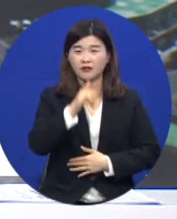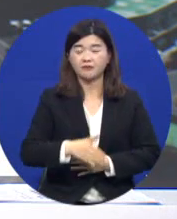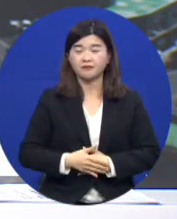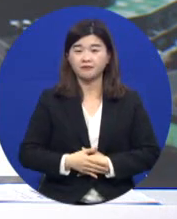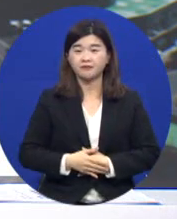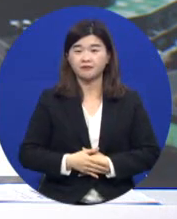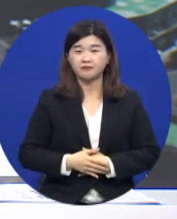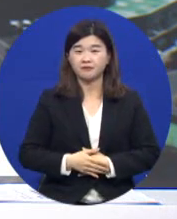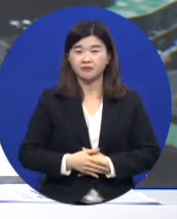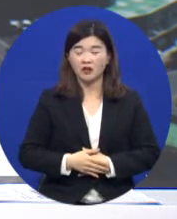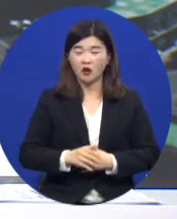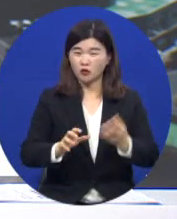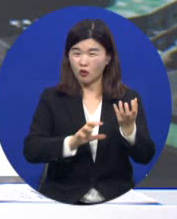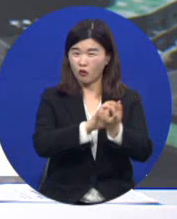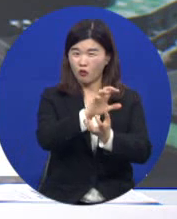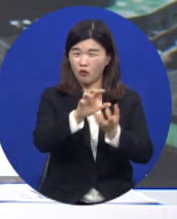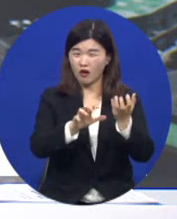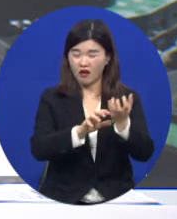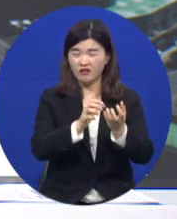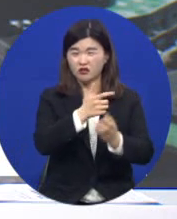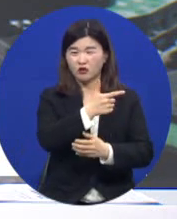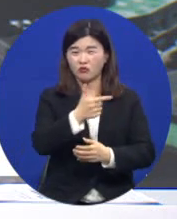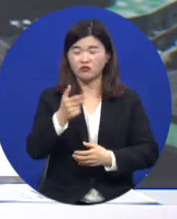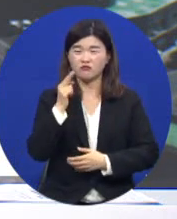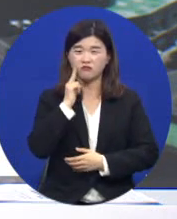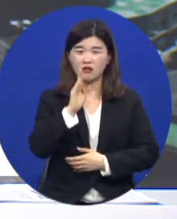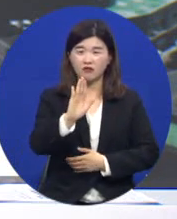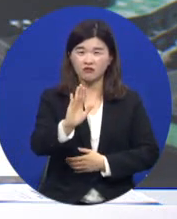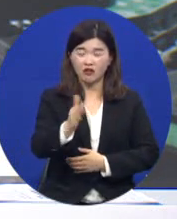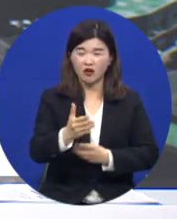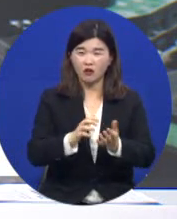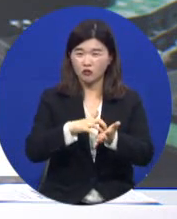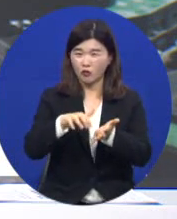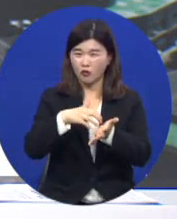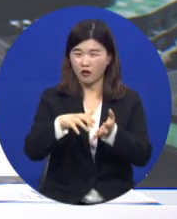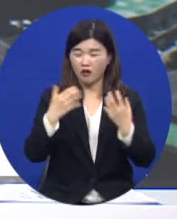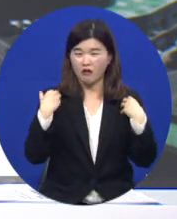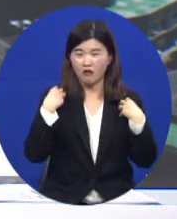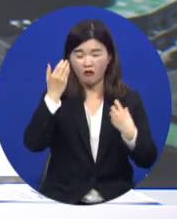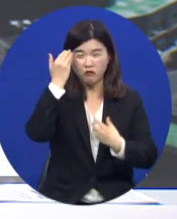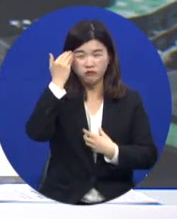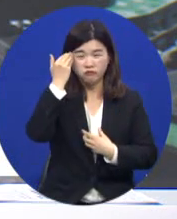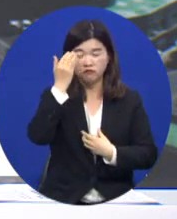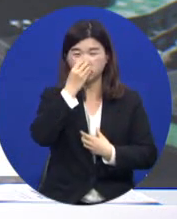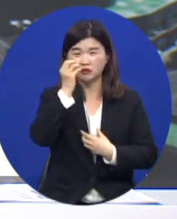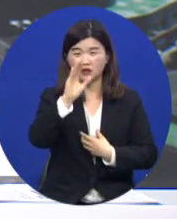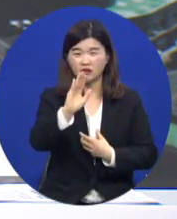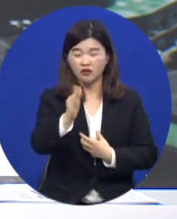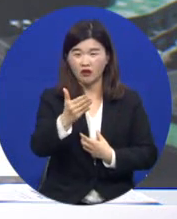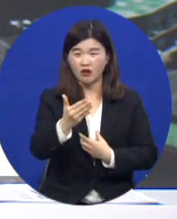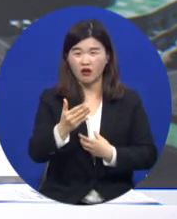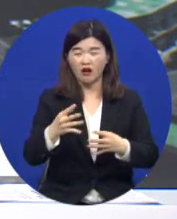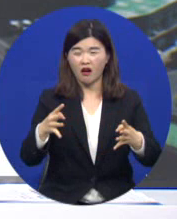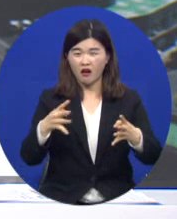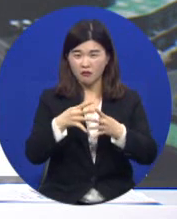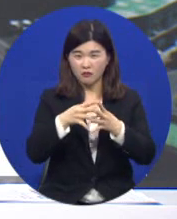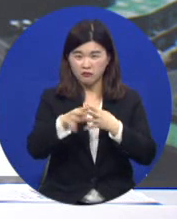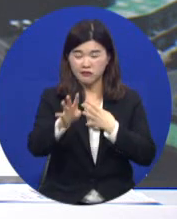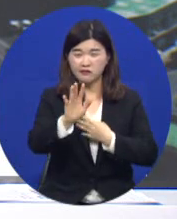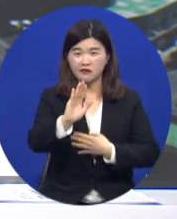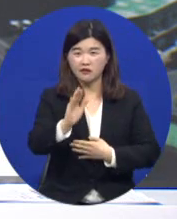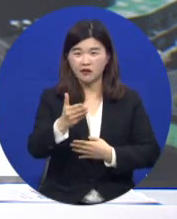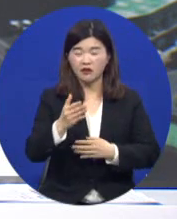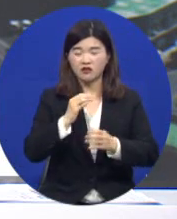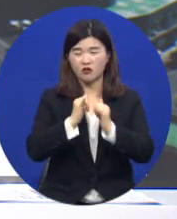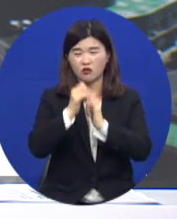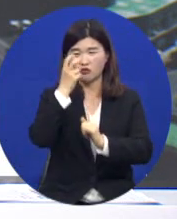있는데요. 논란이 과열되면서 통계학의 상식을 무시하고 당초 합의도 파기한 채